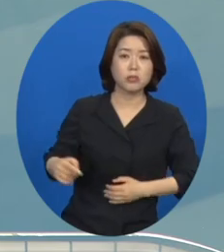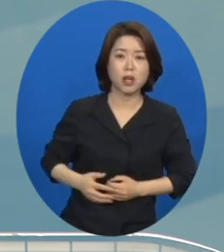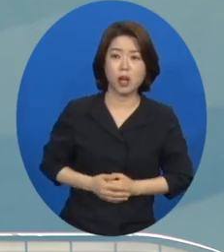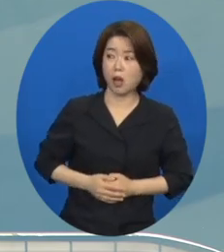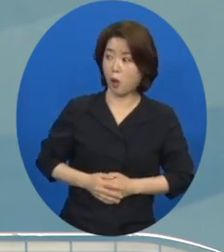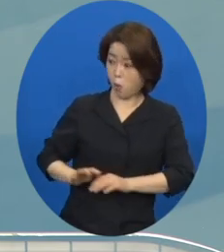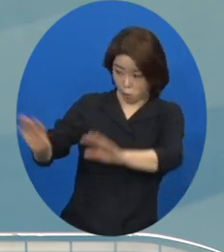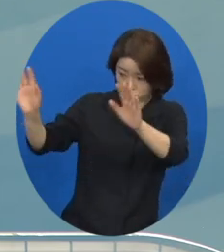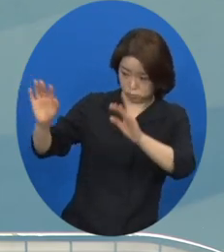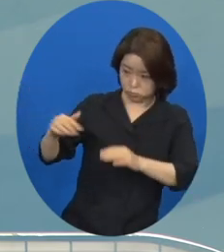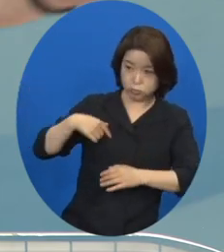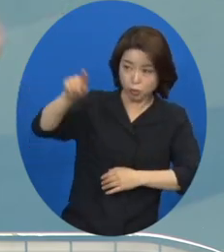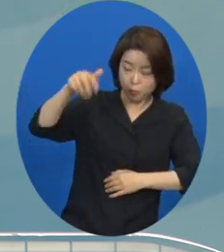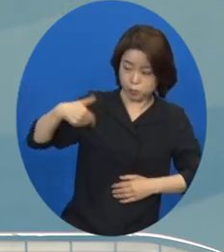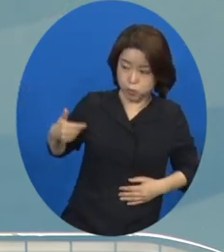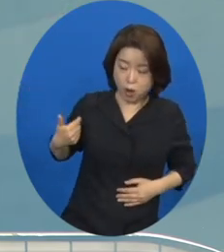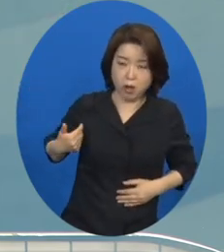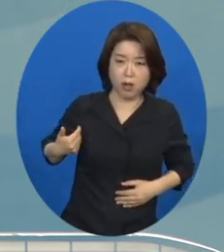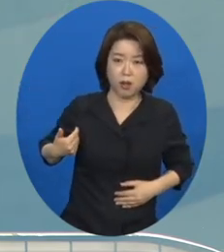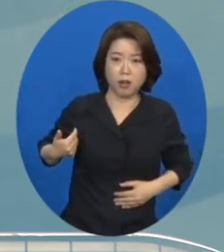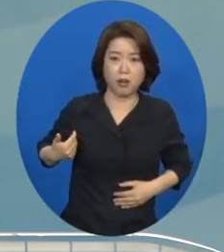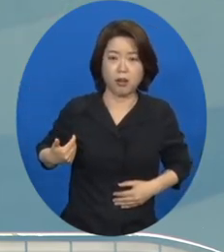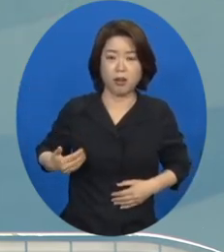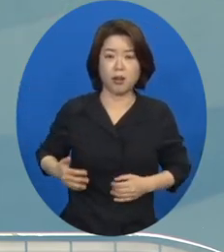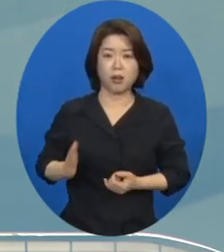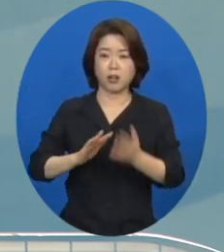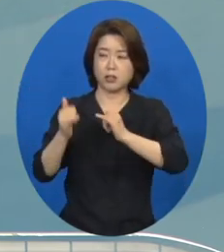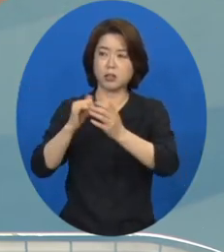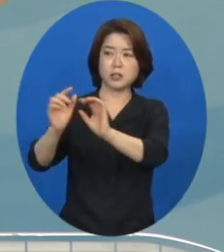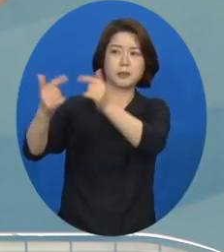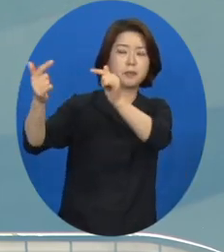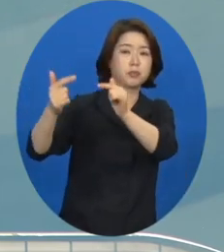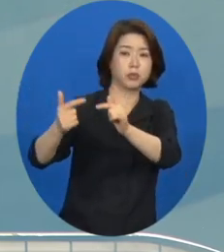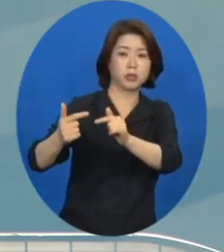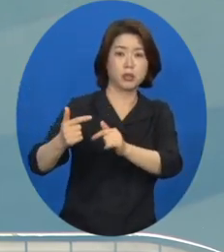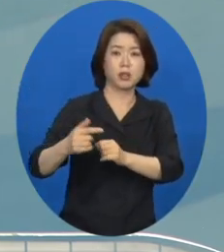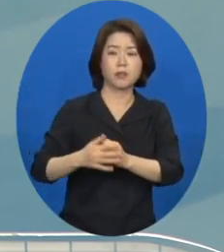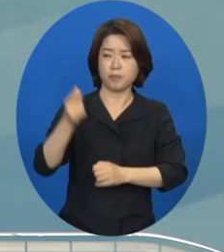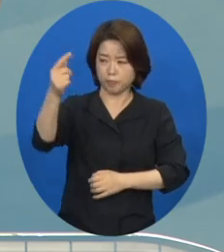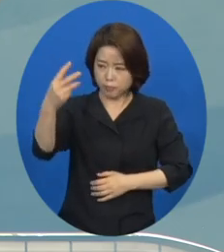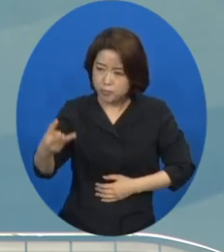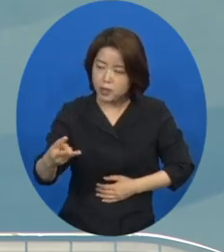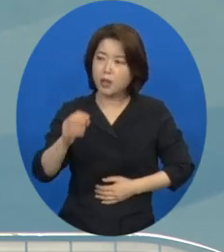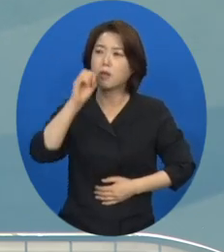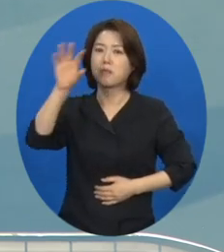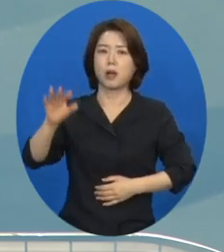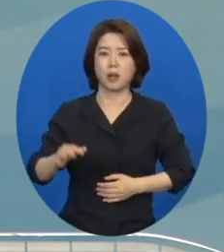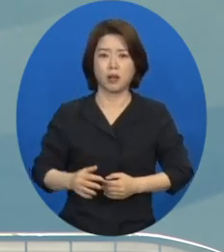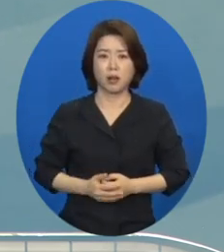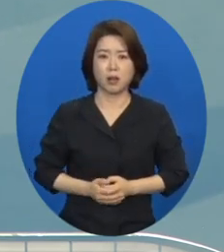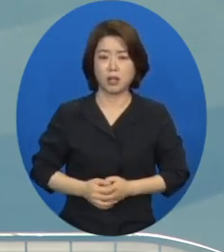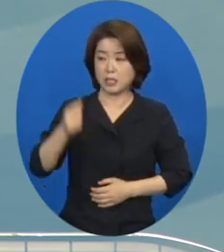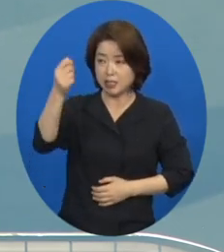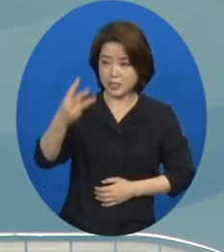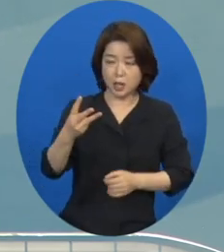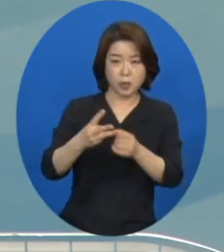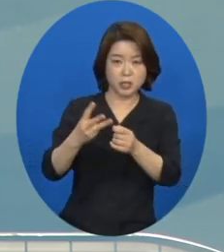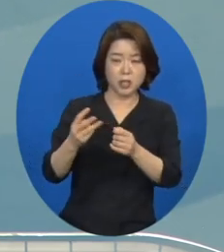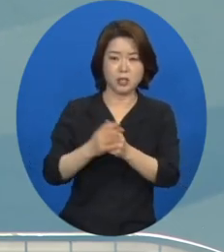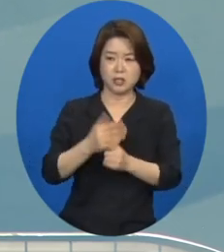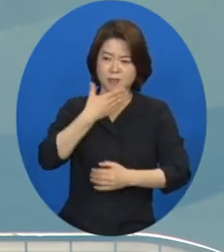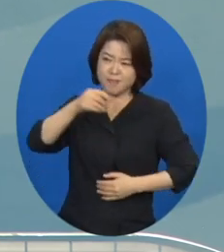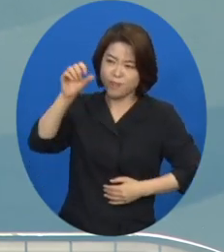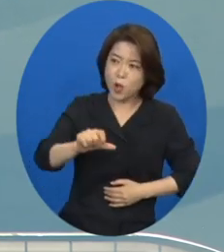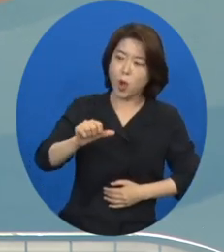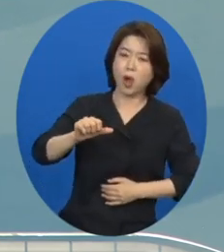나 그분 몰라, 예수님을 부인해버려요. 세 번씩이나, 세 번째는 저주까지